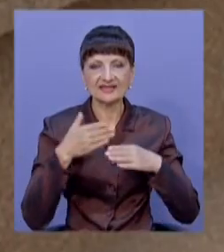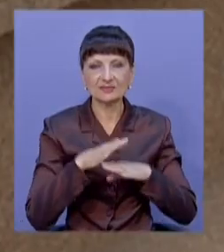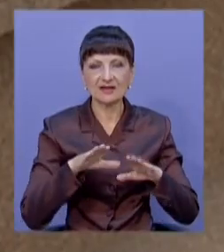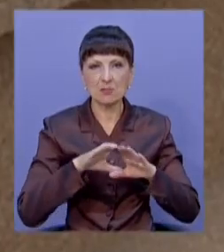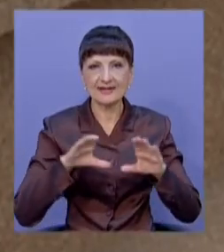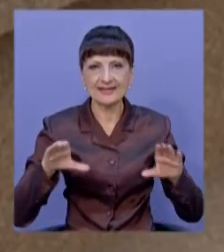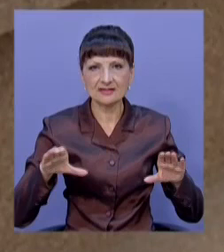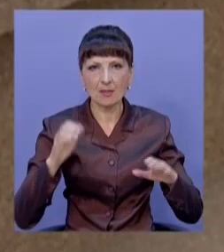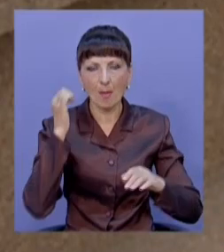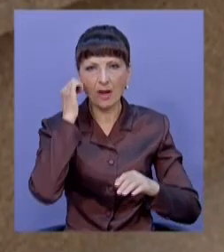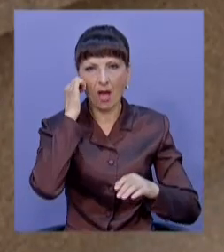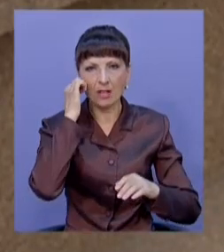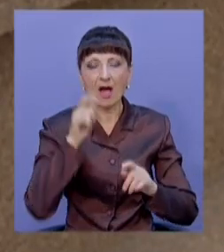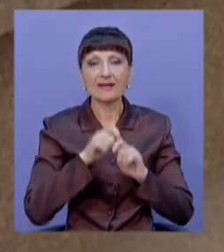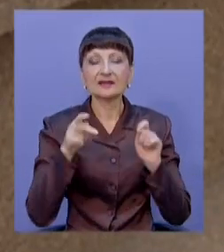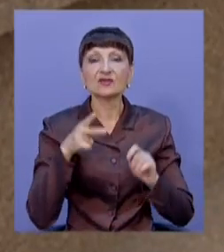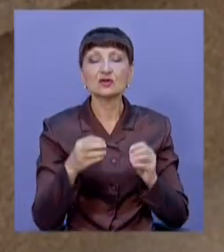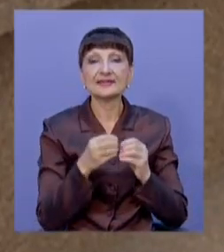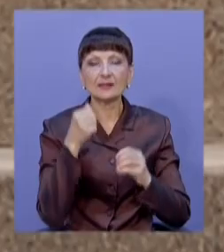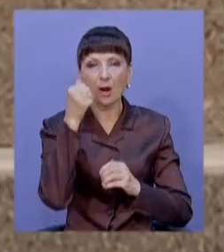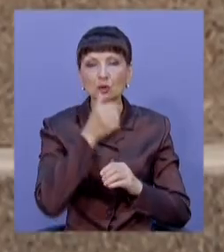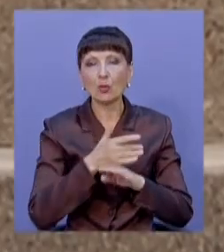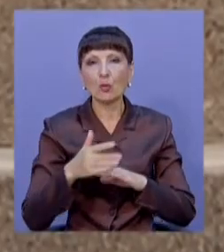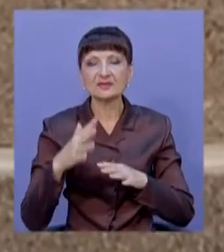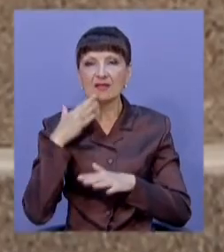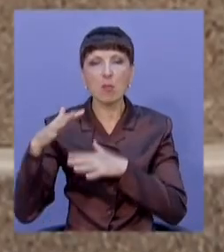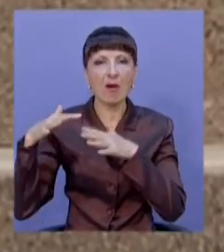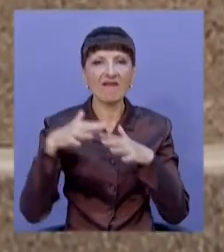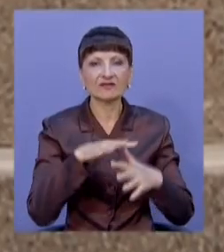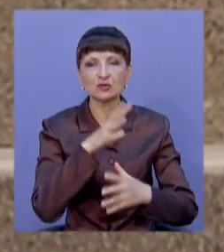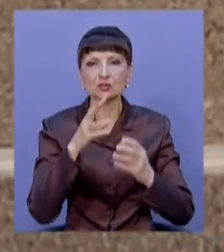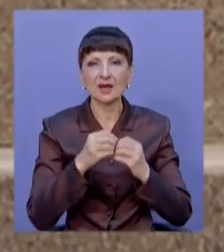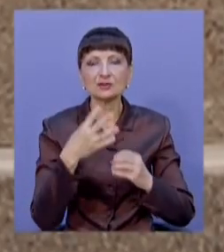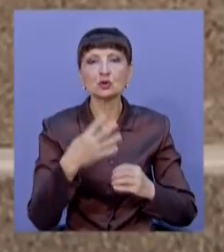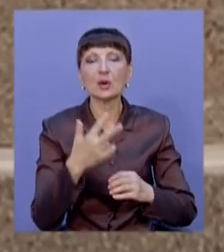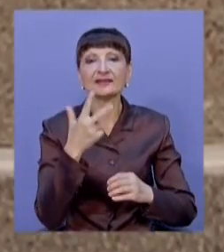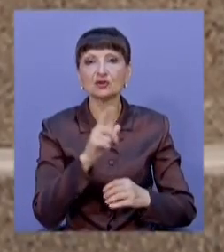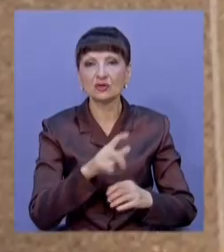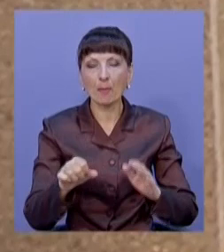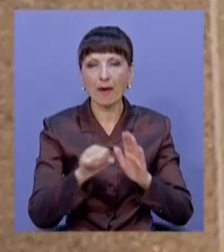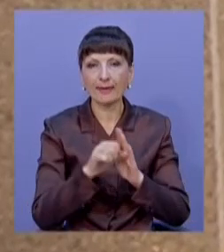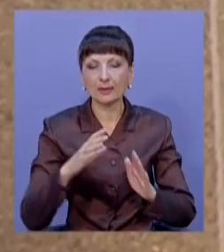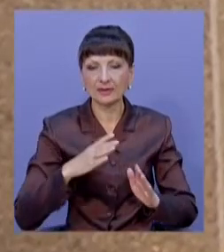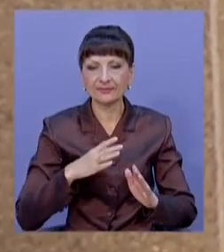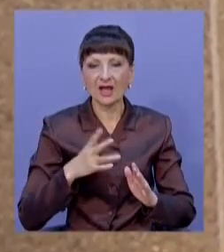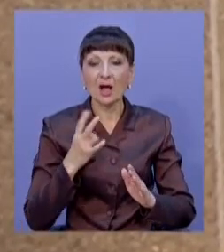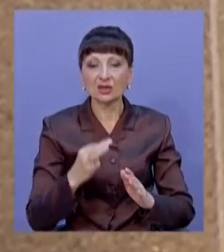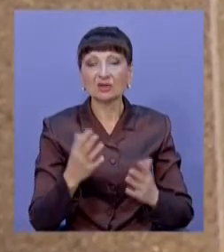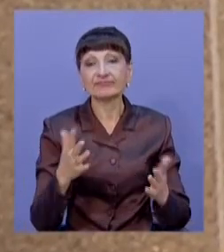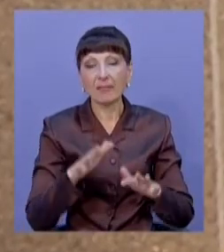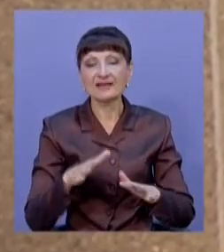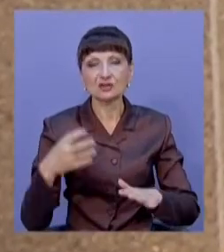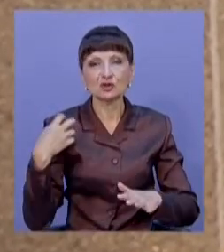плиты мемориала. Его открыли в 2010 году после паводка, в результате которого 43 человека погибло. Но, видимо,